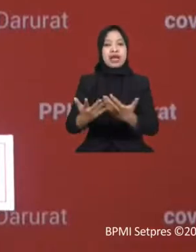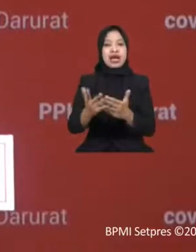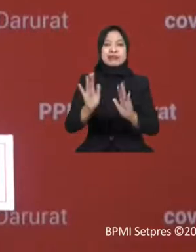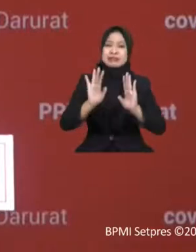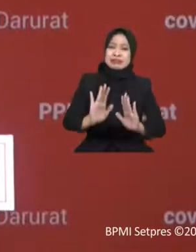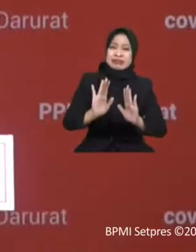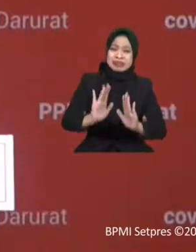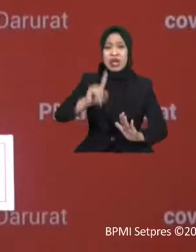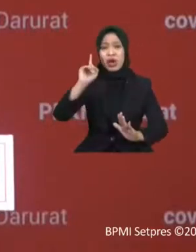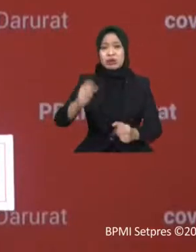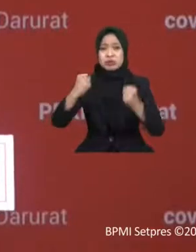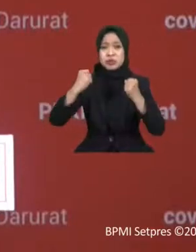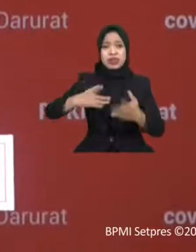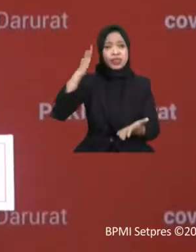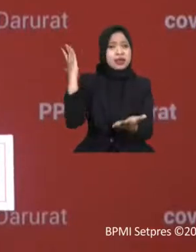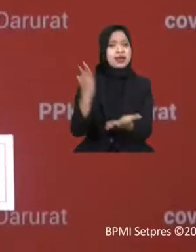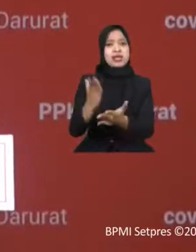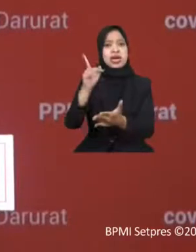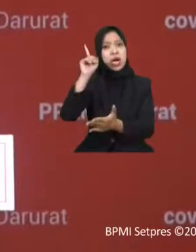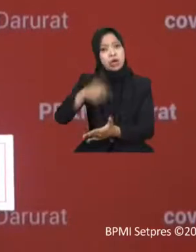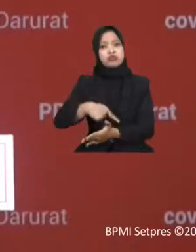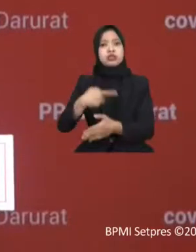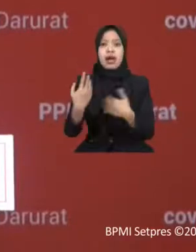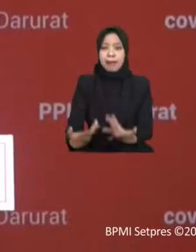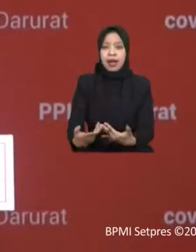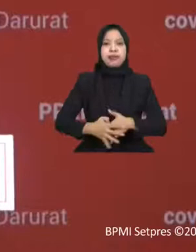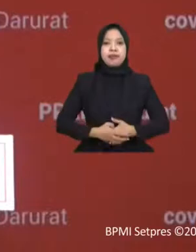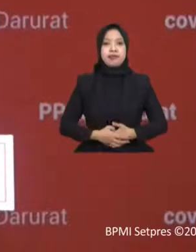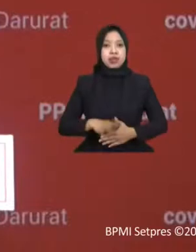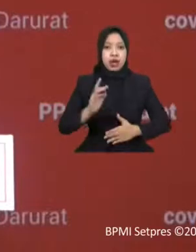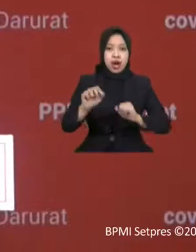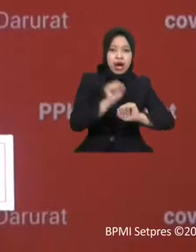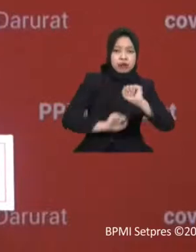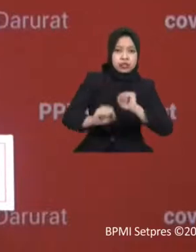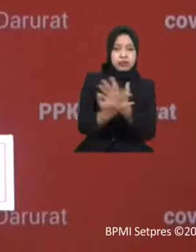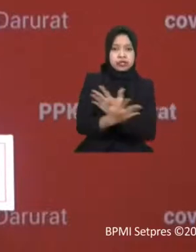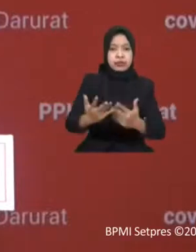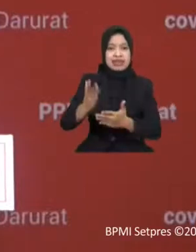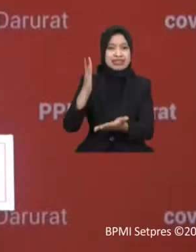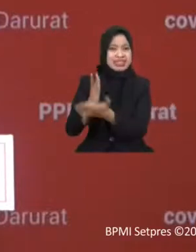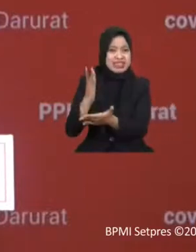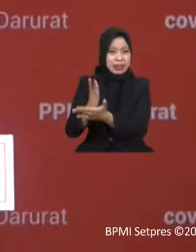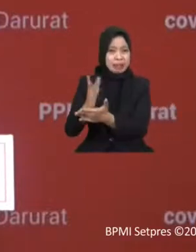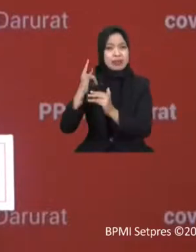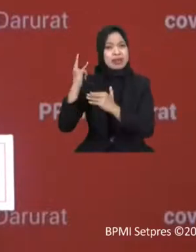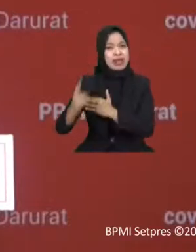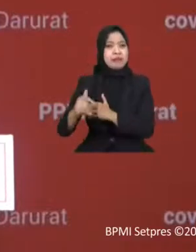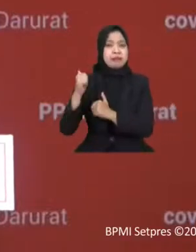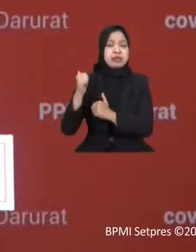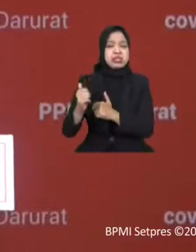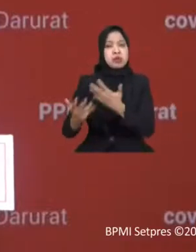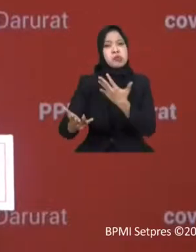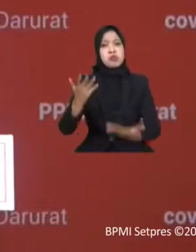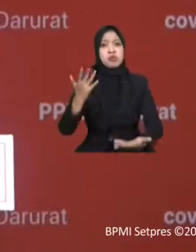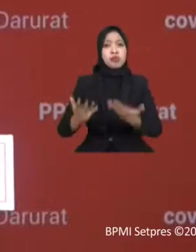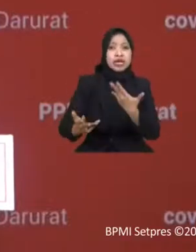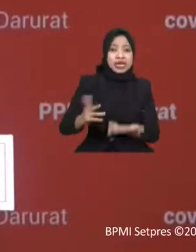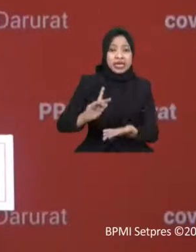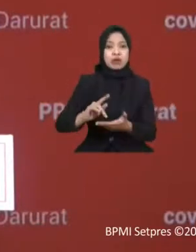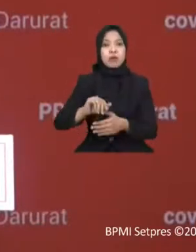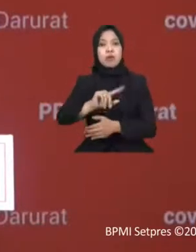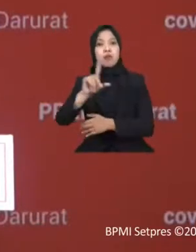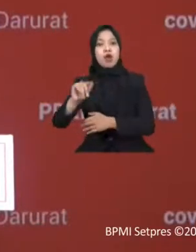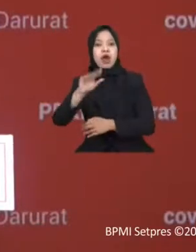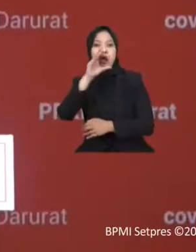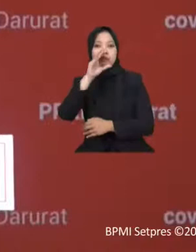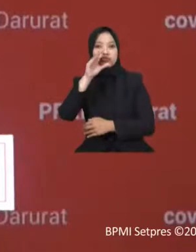harus kuat dan tegas karena apabila mobilitas dapat ditekan maka diperkirakan pada